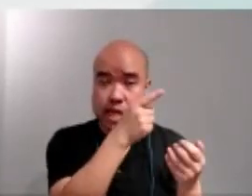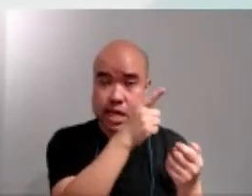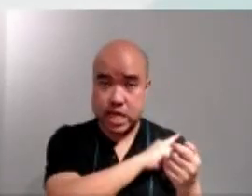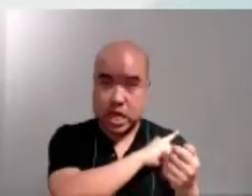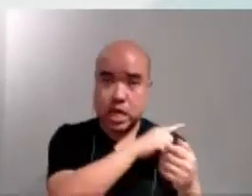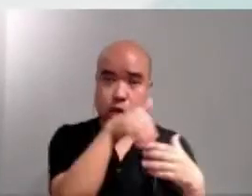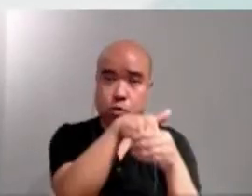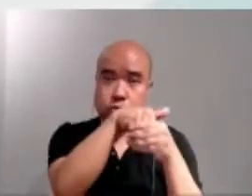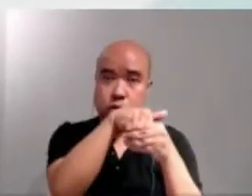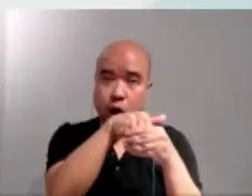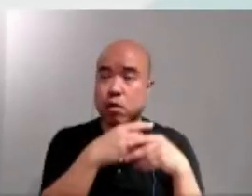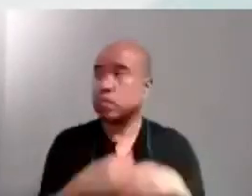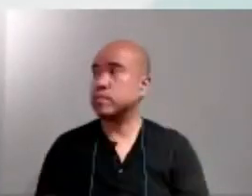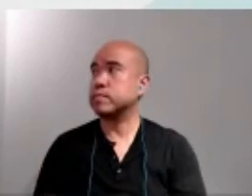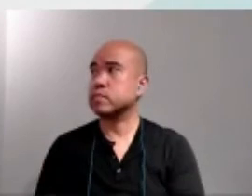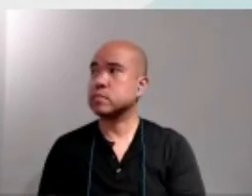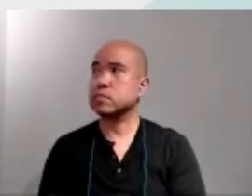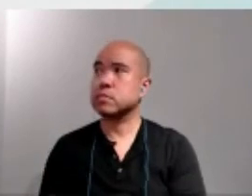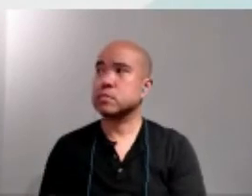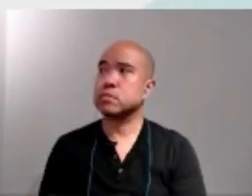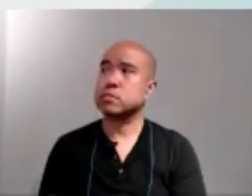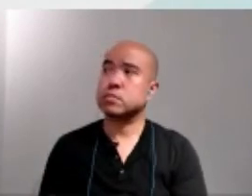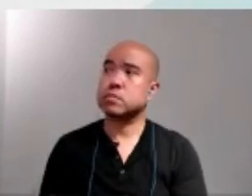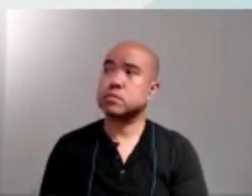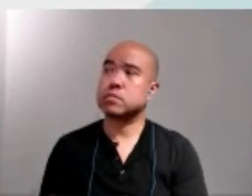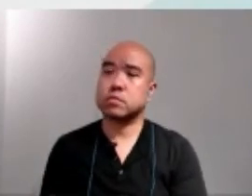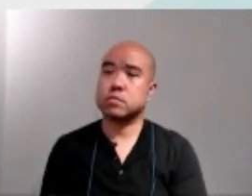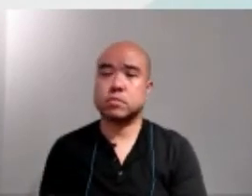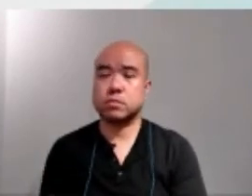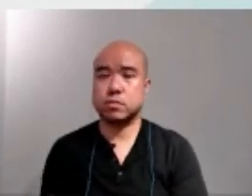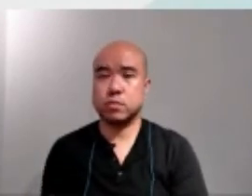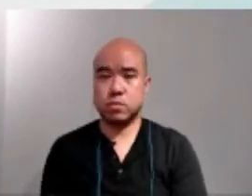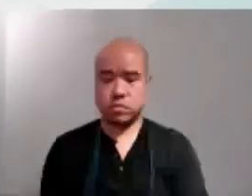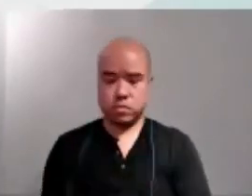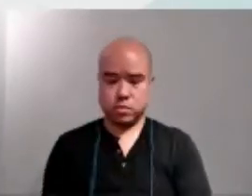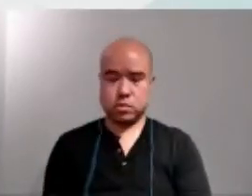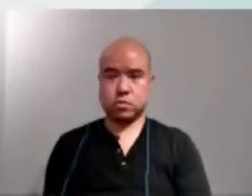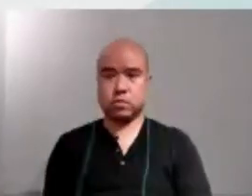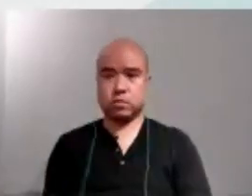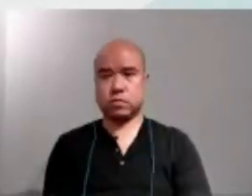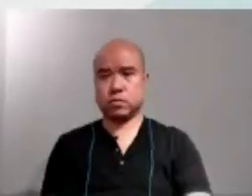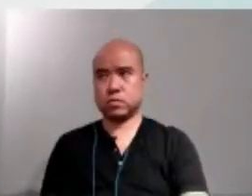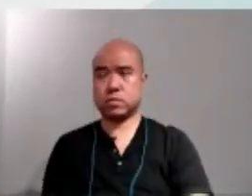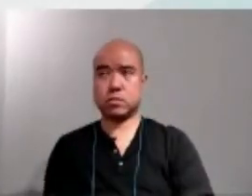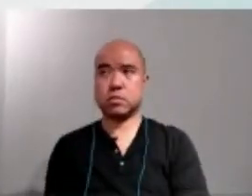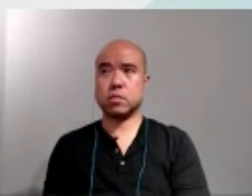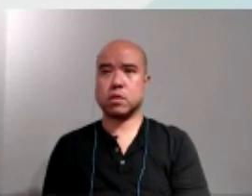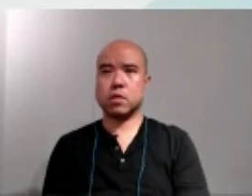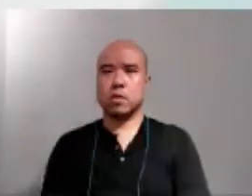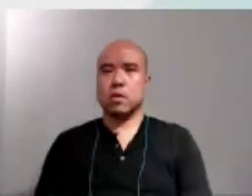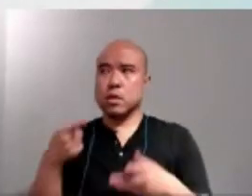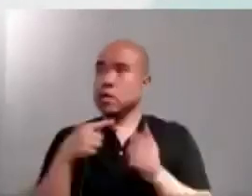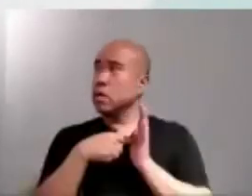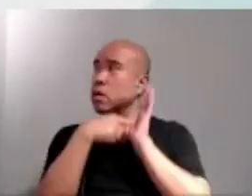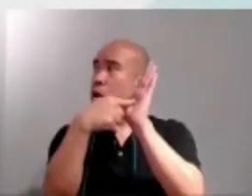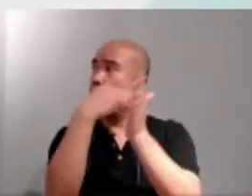那我们呢就会有一个图画，等一会呢就会出来的。咁啊，非常之靚噶。咁等陣咧，你不妨都可以即係出咗一個結果